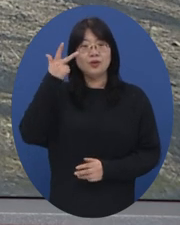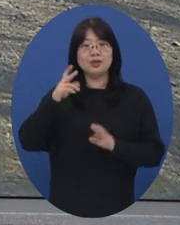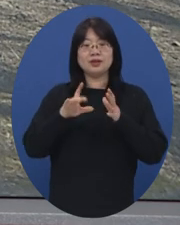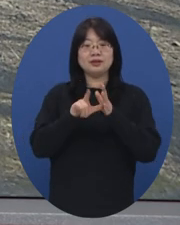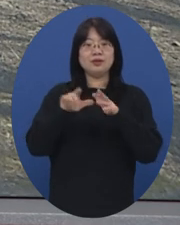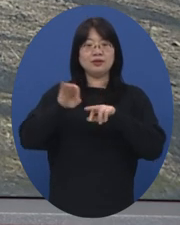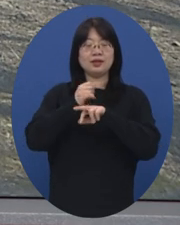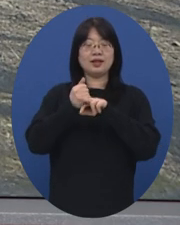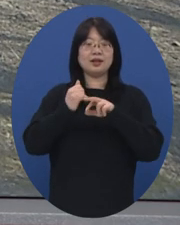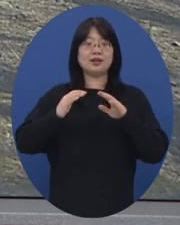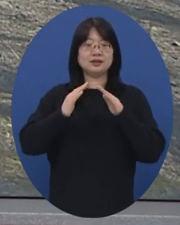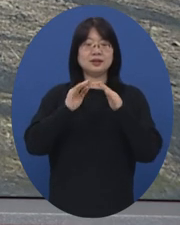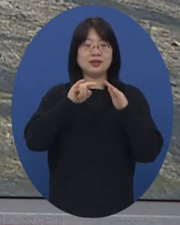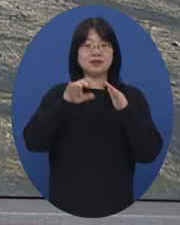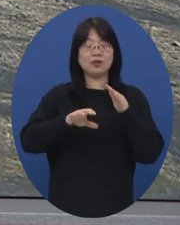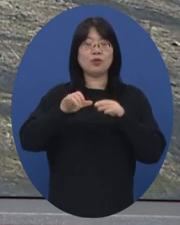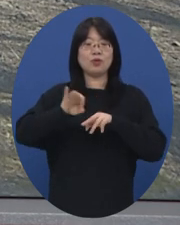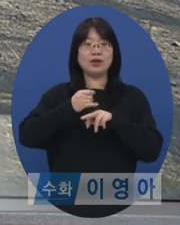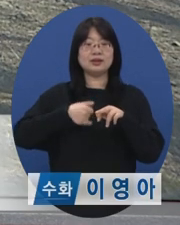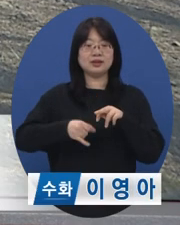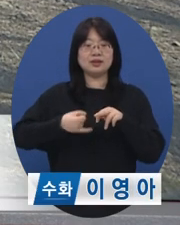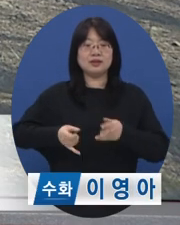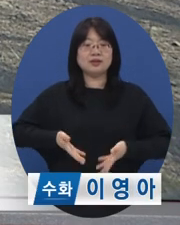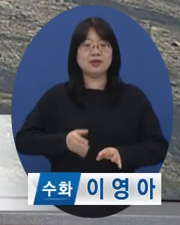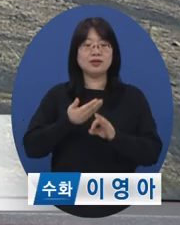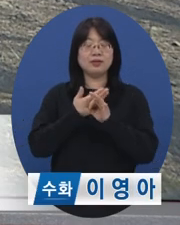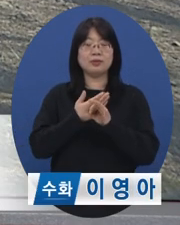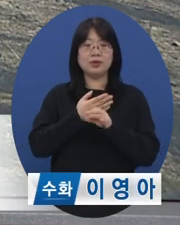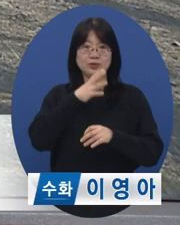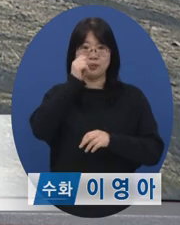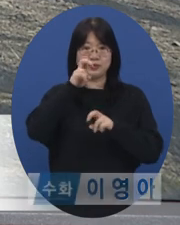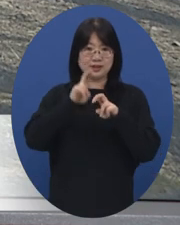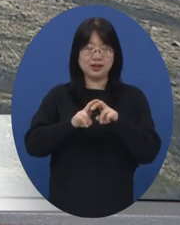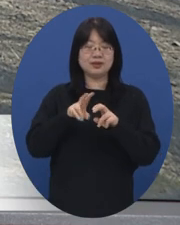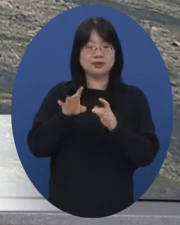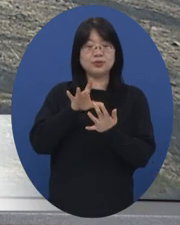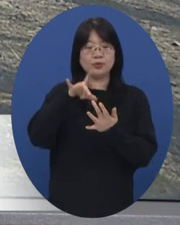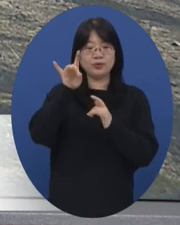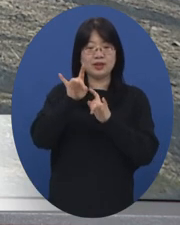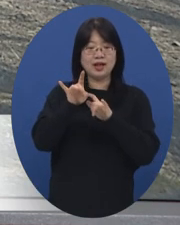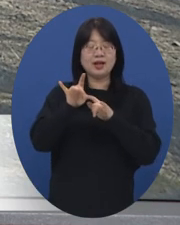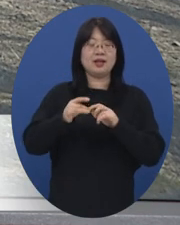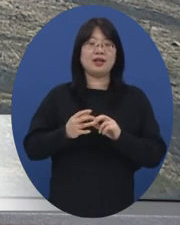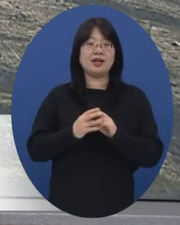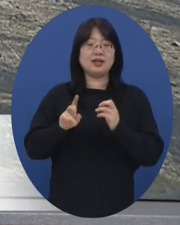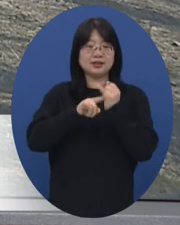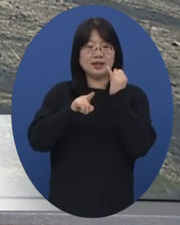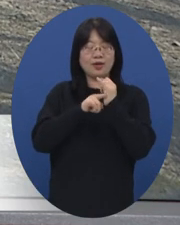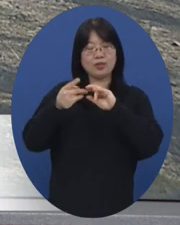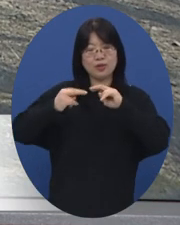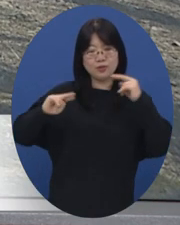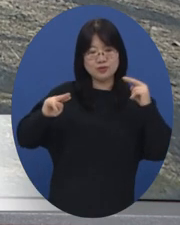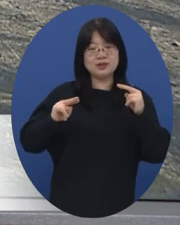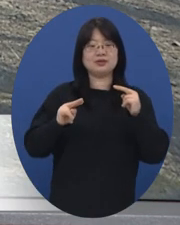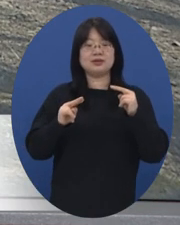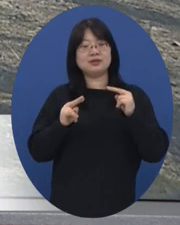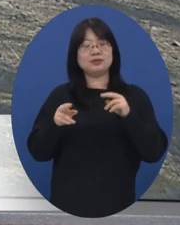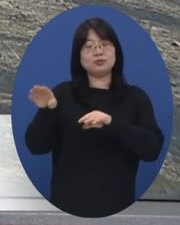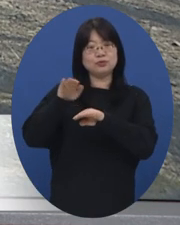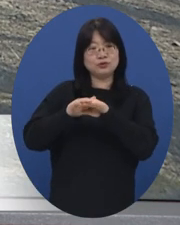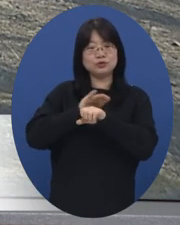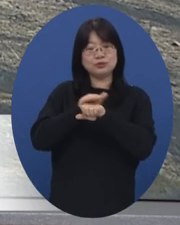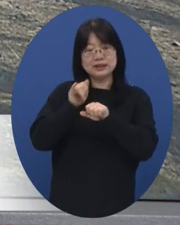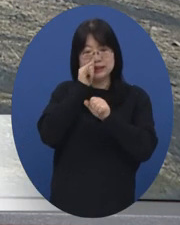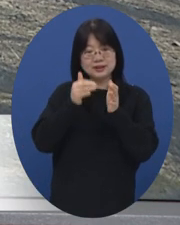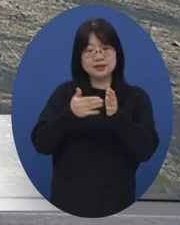조선시대 왕실에서 는 왕자나 공주가 태어나면 명당 잘 골라 퇴출에 모신 풍습이 있었습니다 시간이 흐르면서 우리